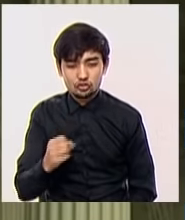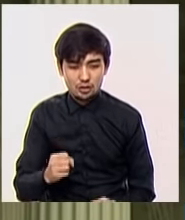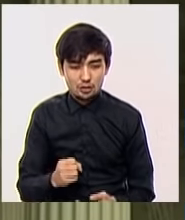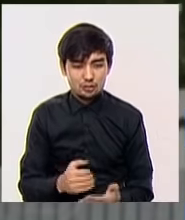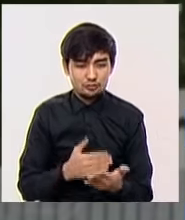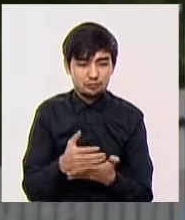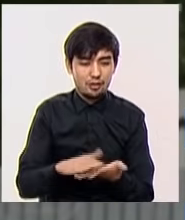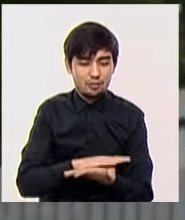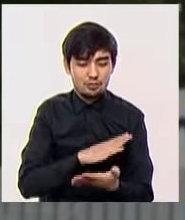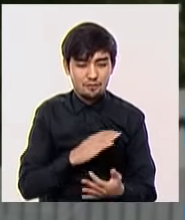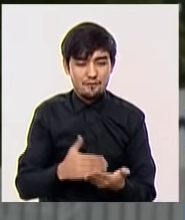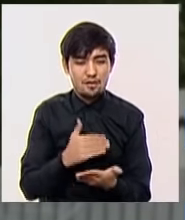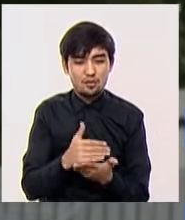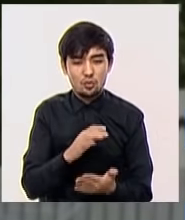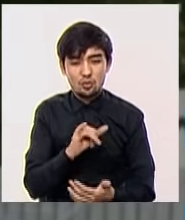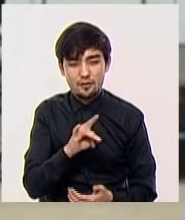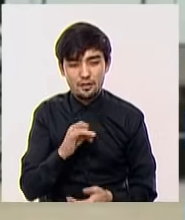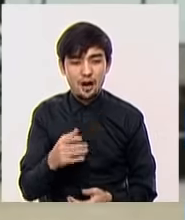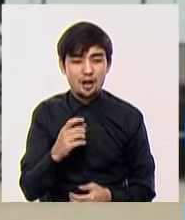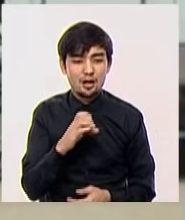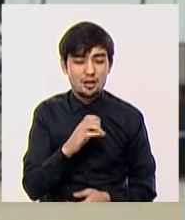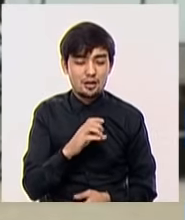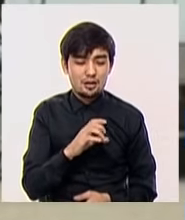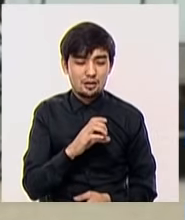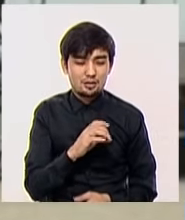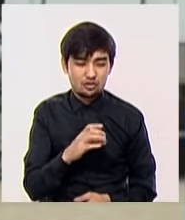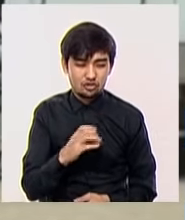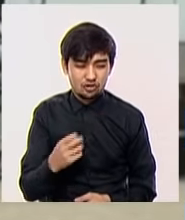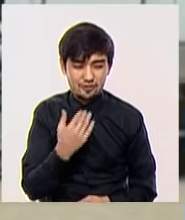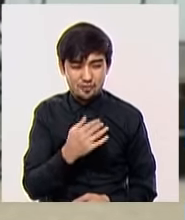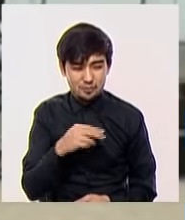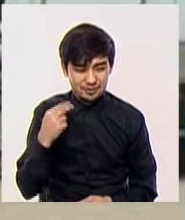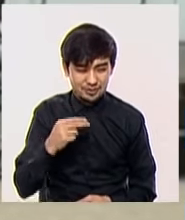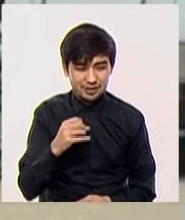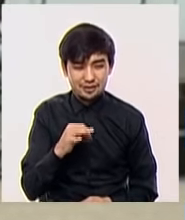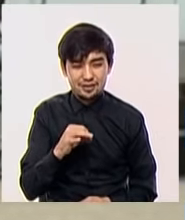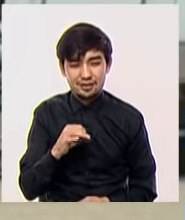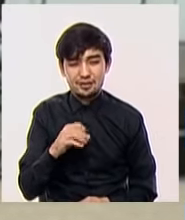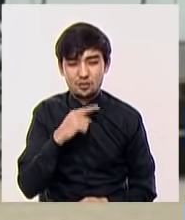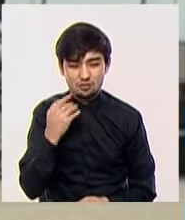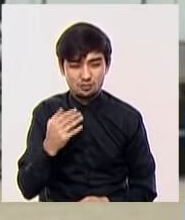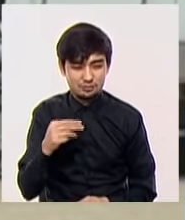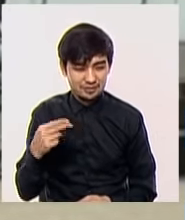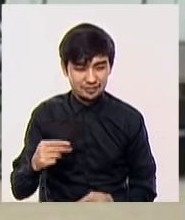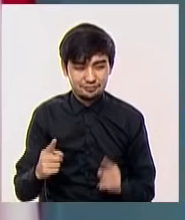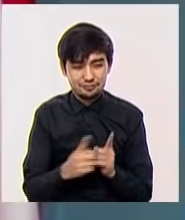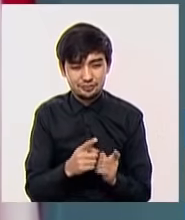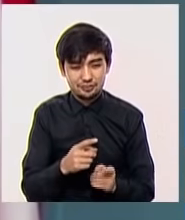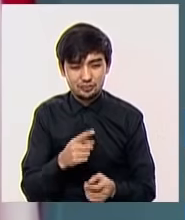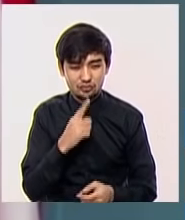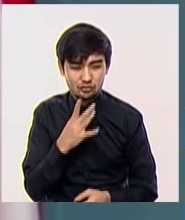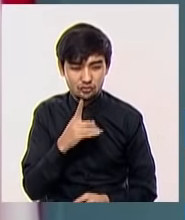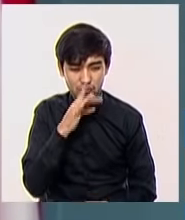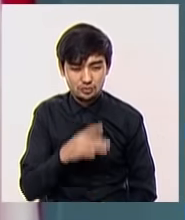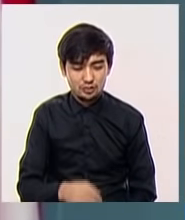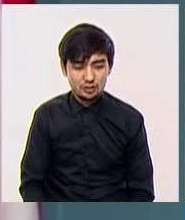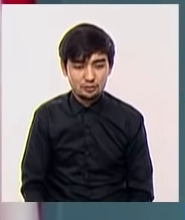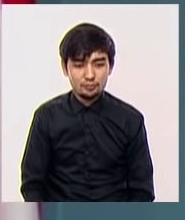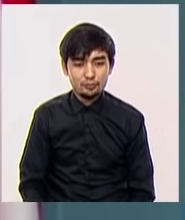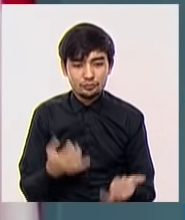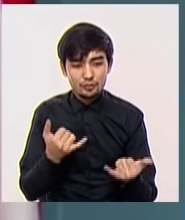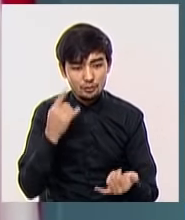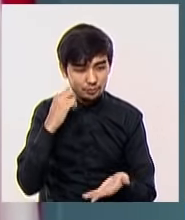а встречи путина и байдена сейчас не может быть и речи официально заявили в белом доме сейчас таких планов нет